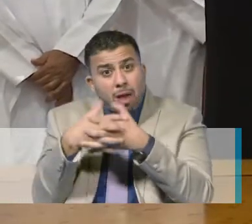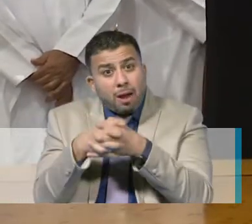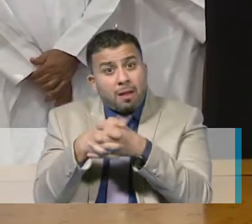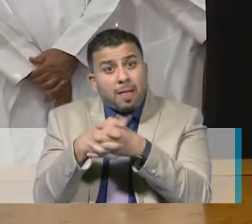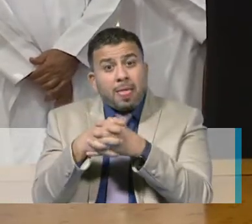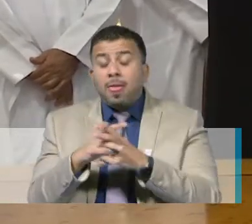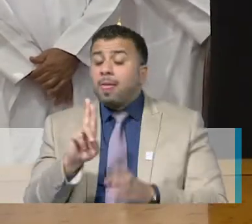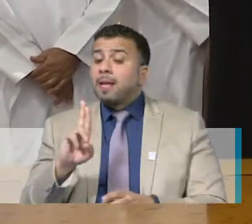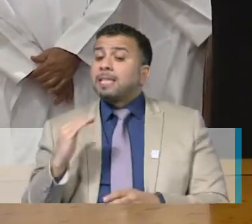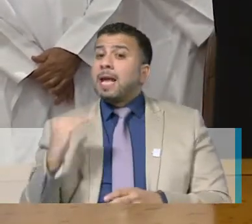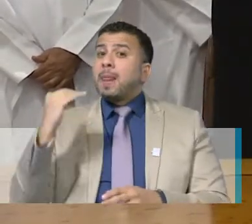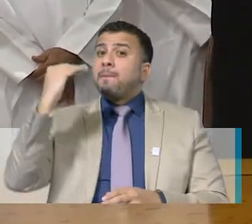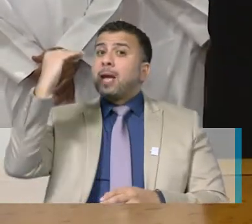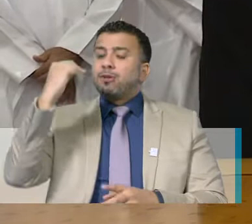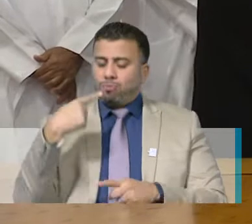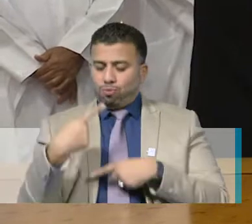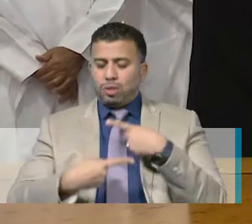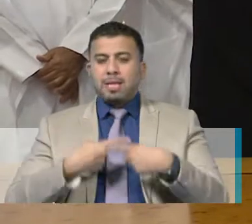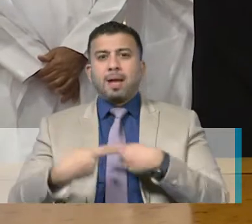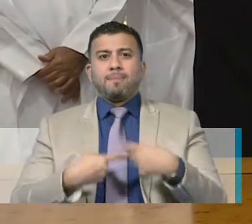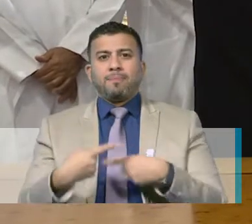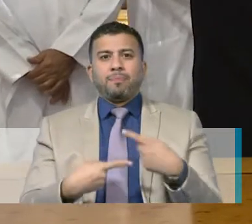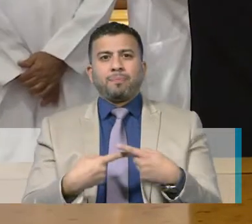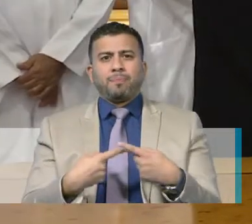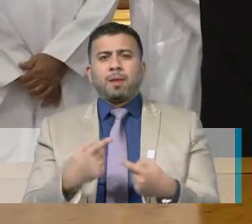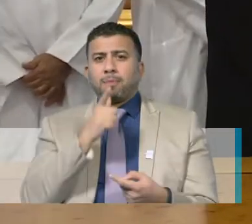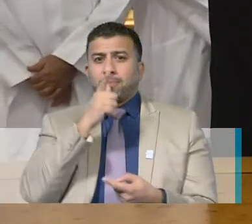تحقيق التنمية المستدامة. هذه بداية